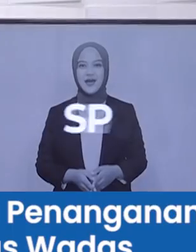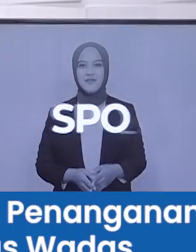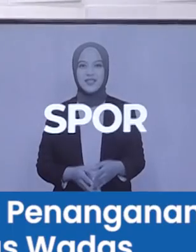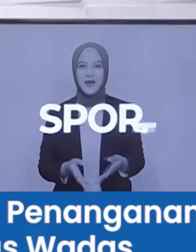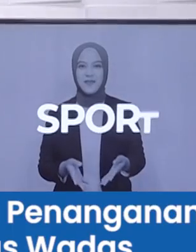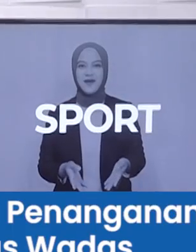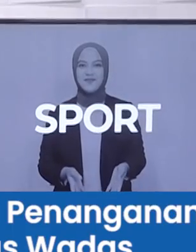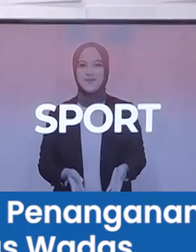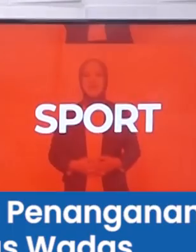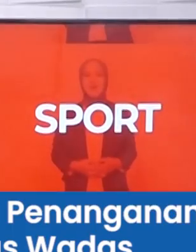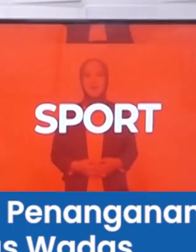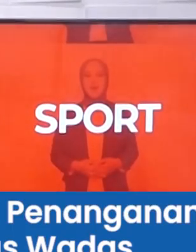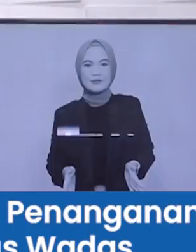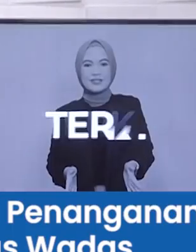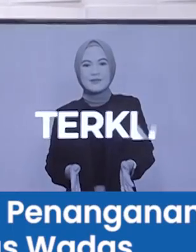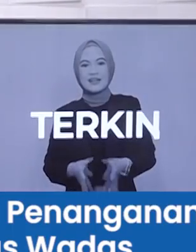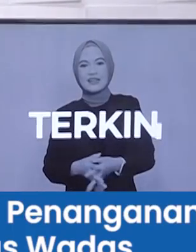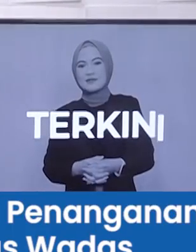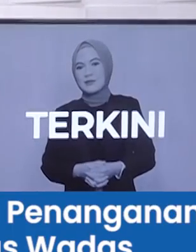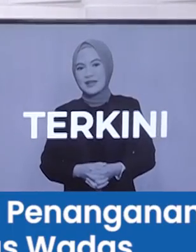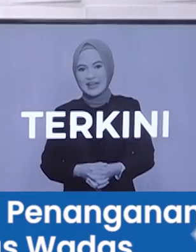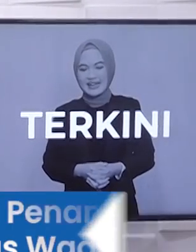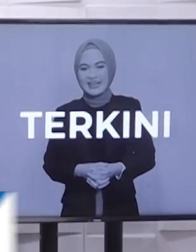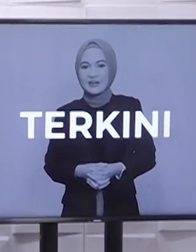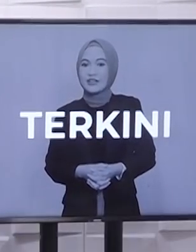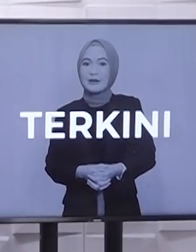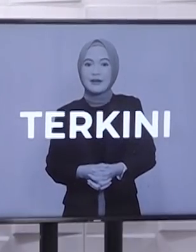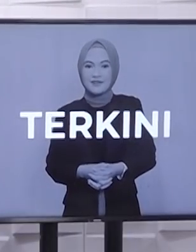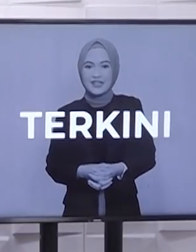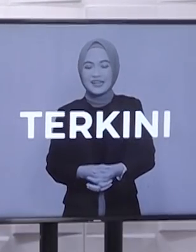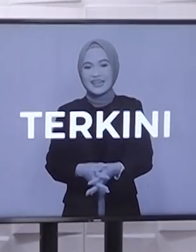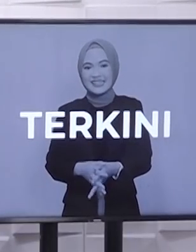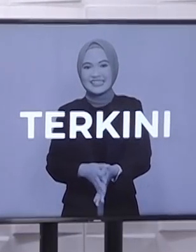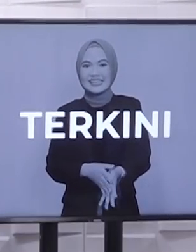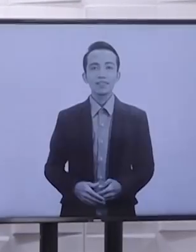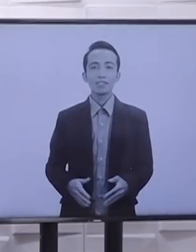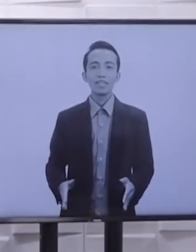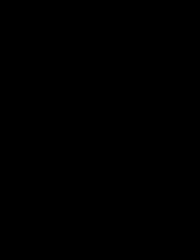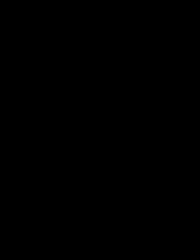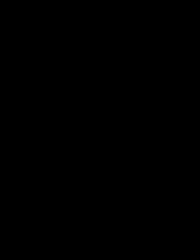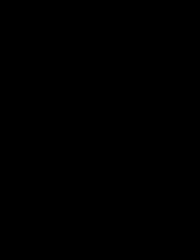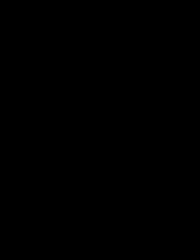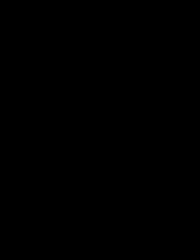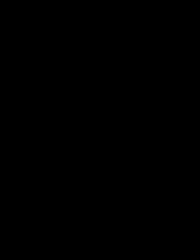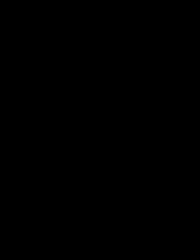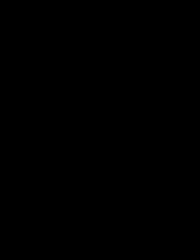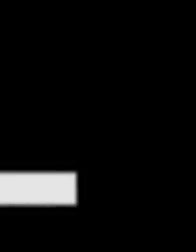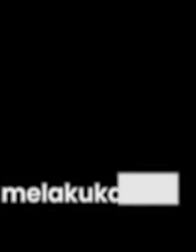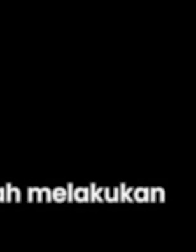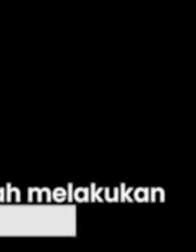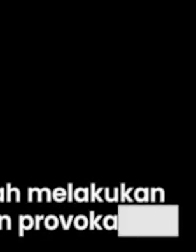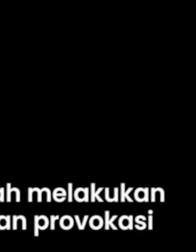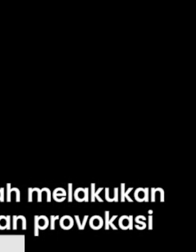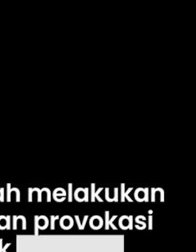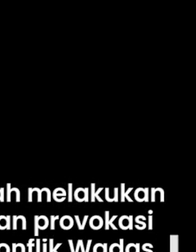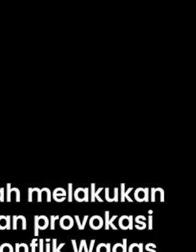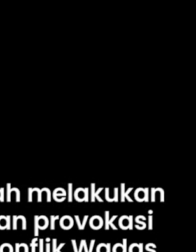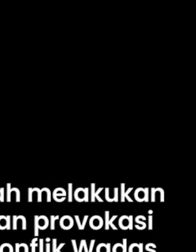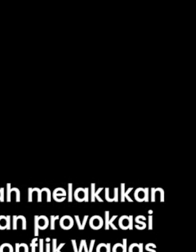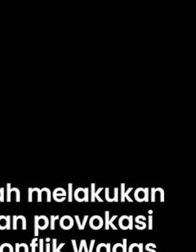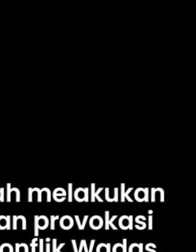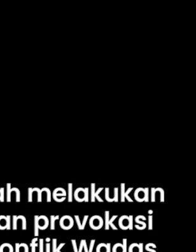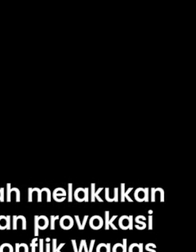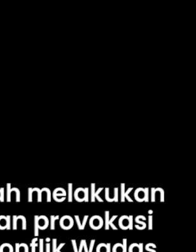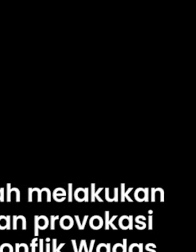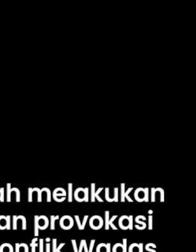Polda Jateng memastikan bahwa puluhan warga yang sempat diamankan sudah dibebaskan. Hal ini disampaikan oleh Kabid Humas